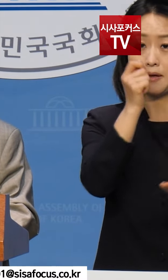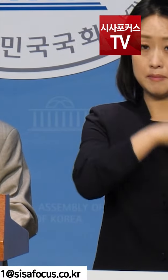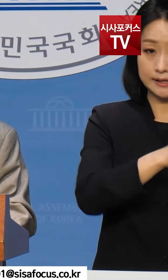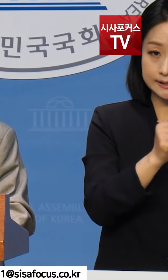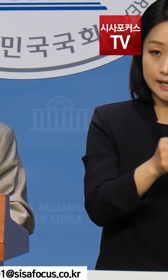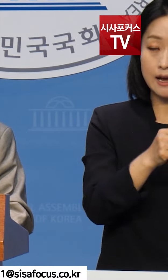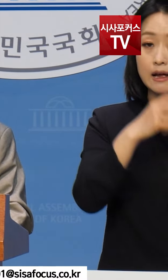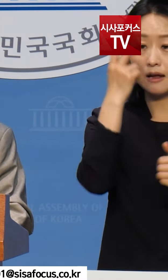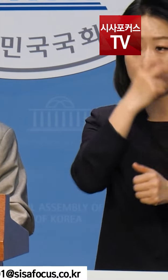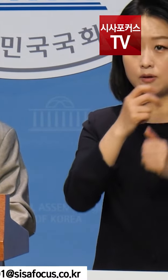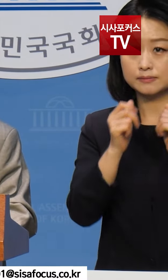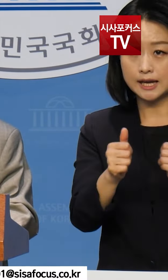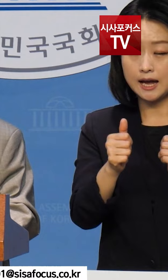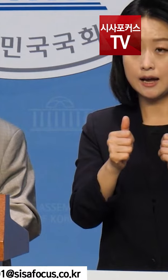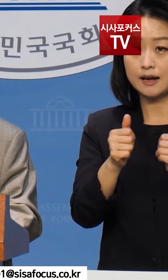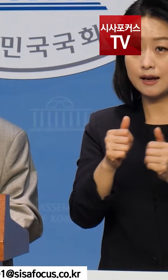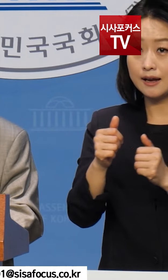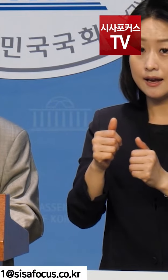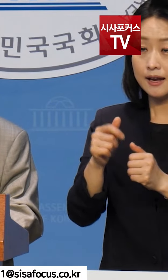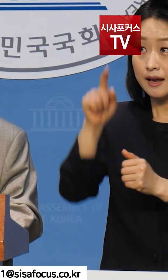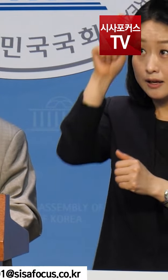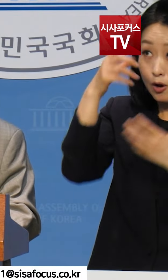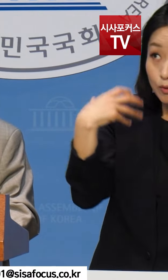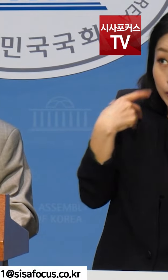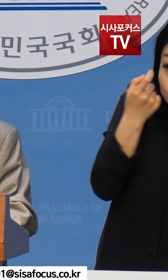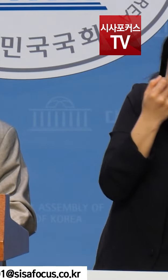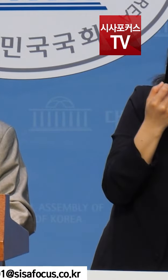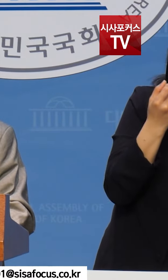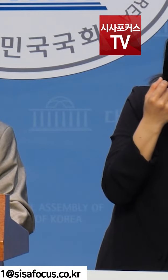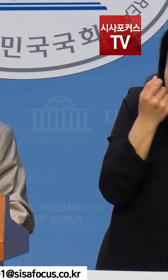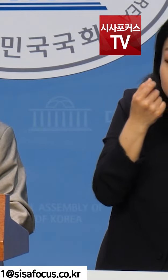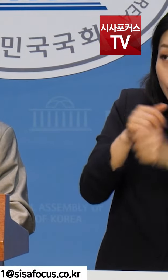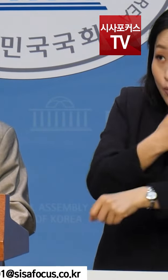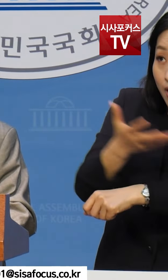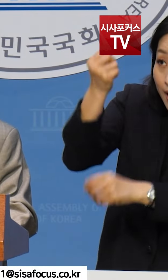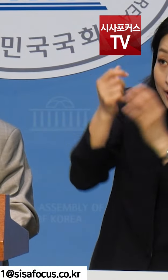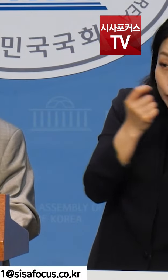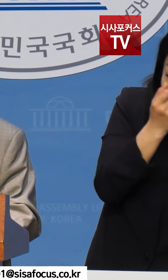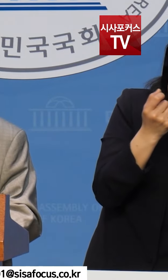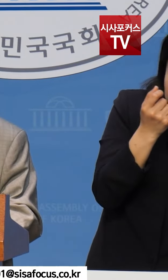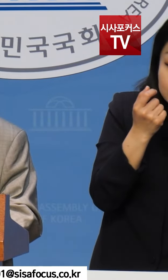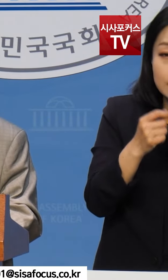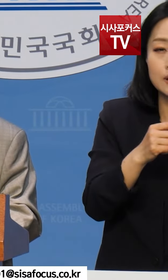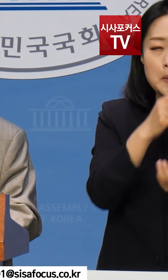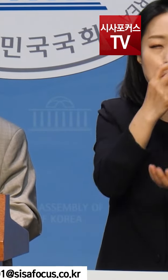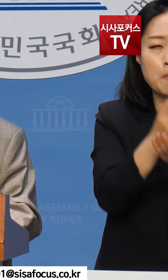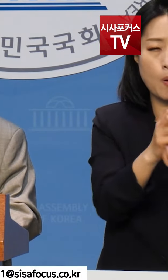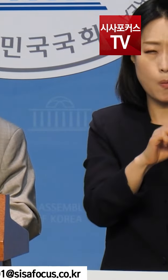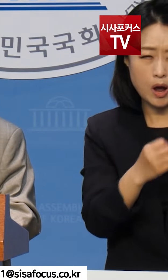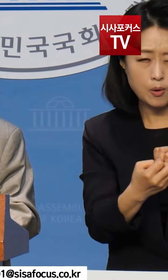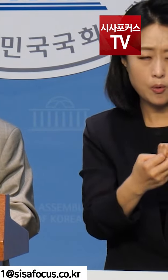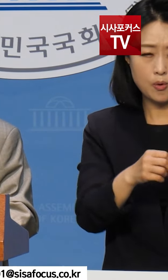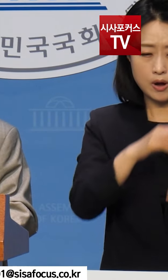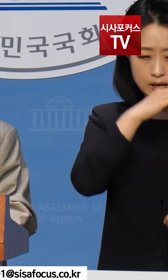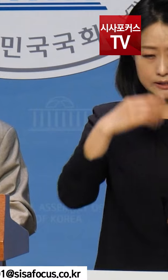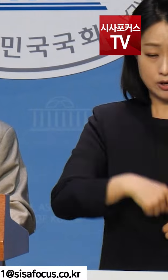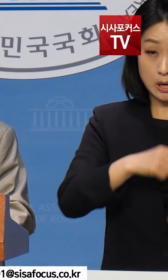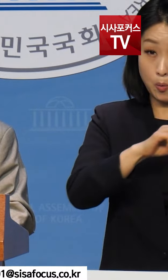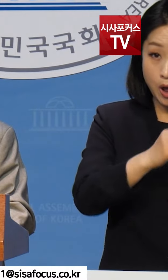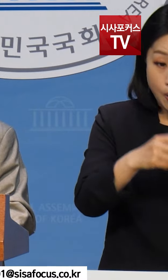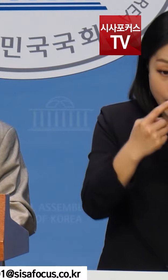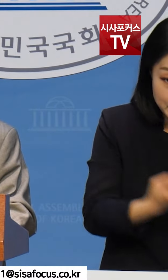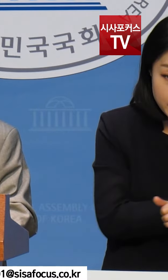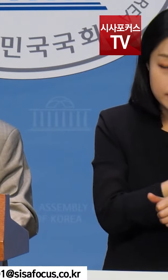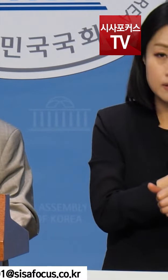검찰이 권력자들의 눈치를 보면서 법과 정의를 왜곡하면 국가는 위기를 맞게